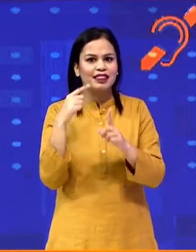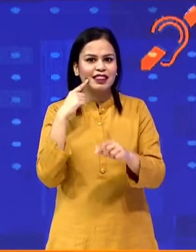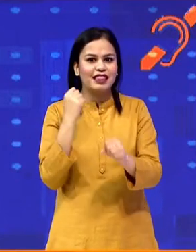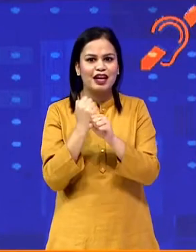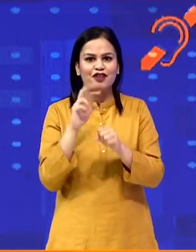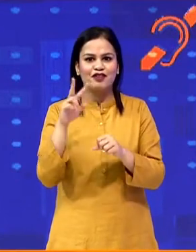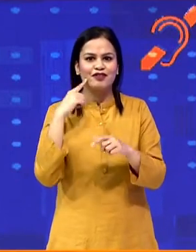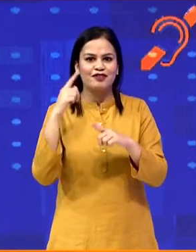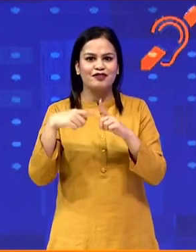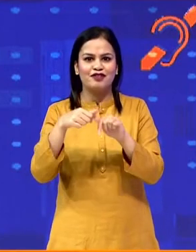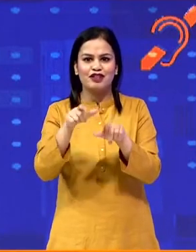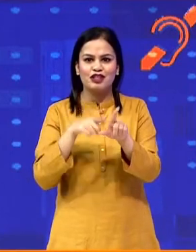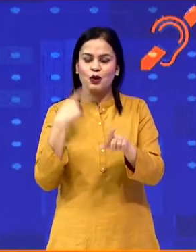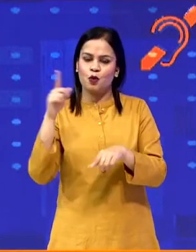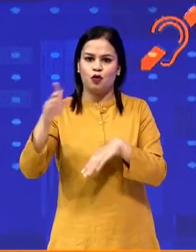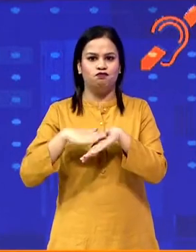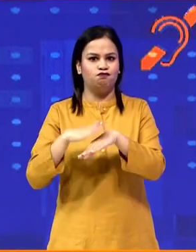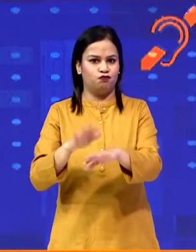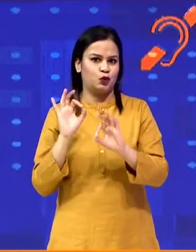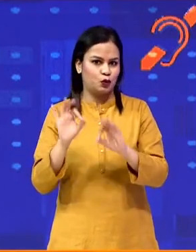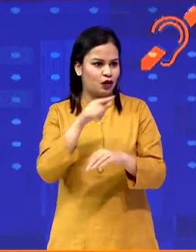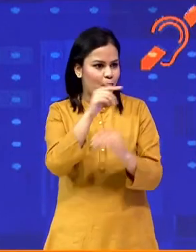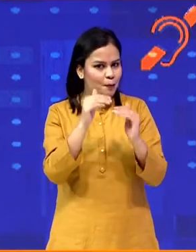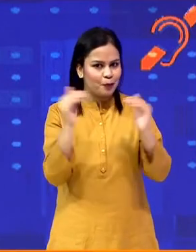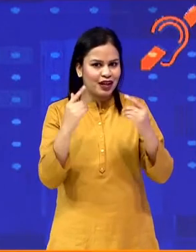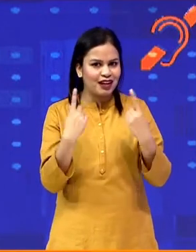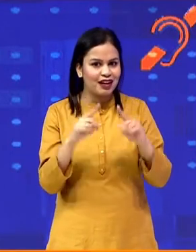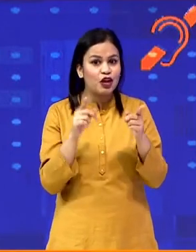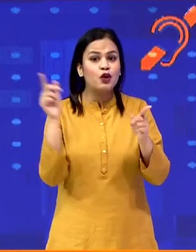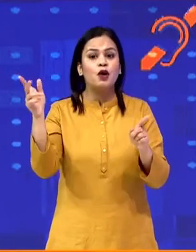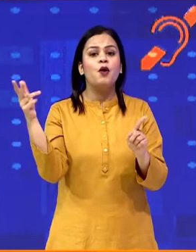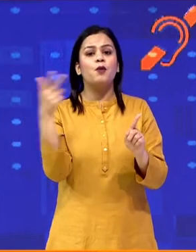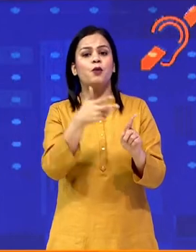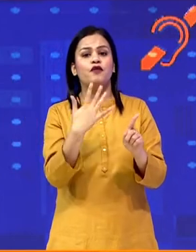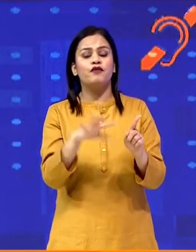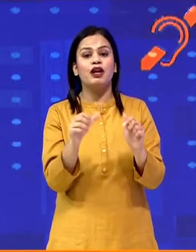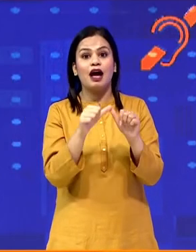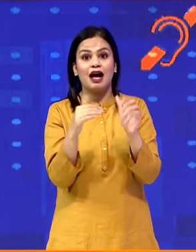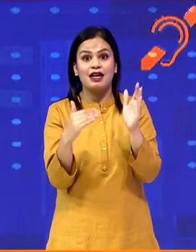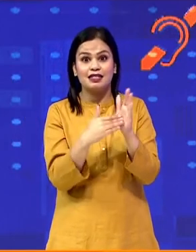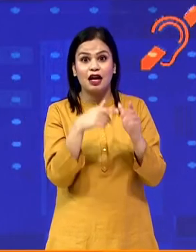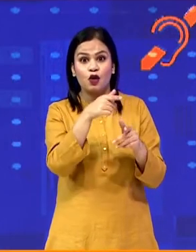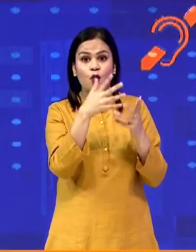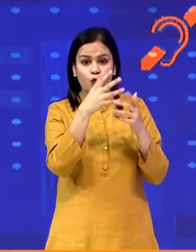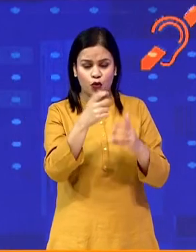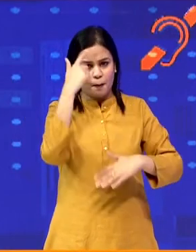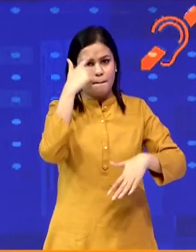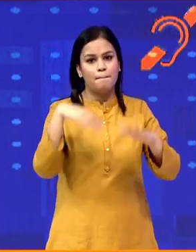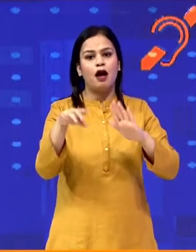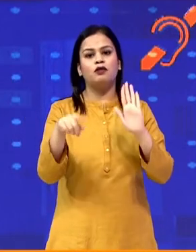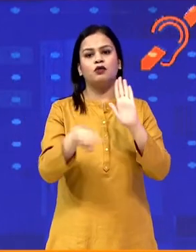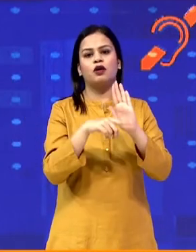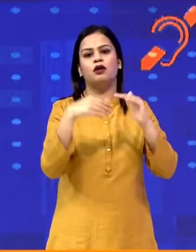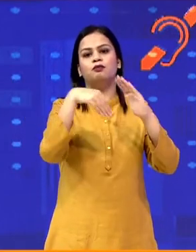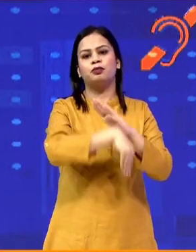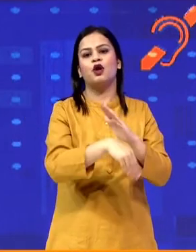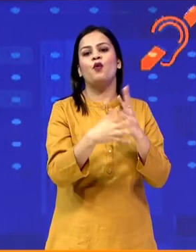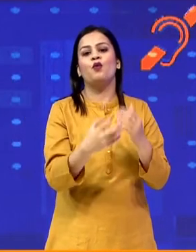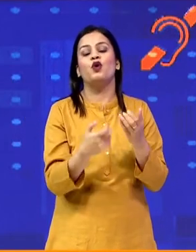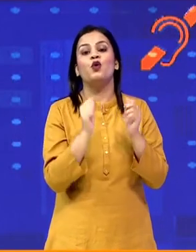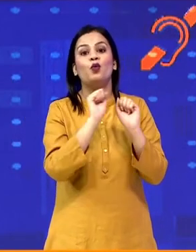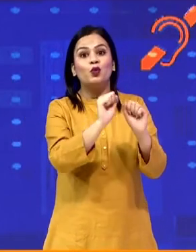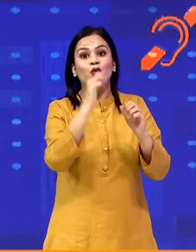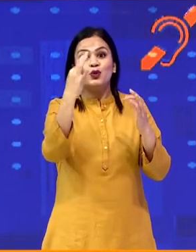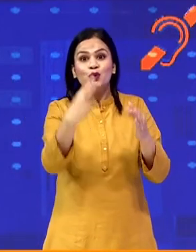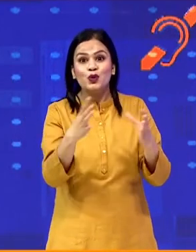कांग्रेस के उन्होंने कहा की गुलाम नबी आजाद कांग्रेस को डिमोलिश करना चाहते हैं हमने तो उनकी नई पार्टी